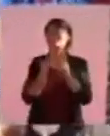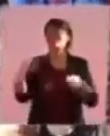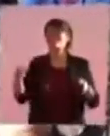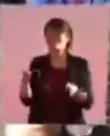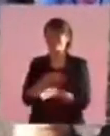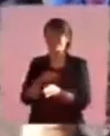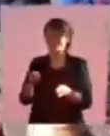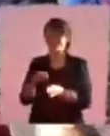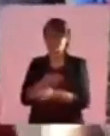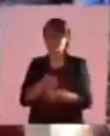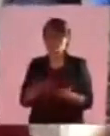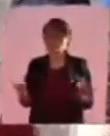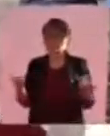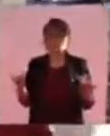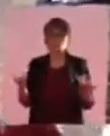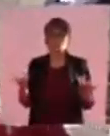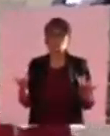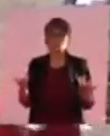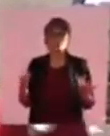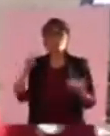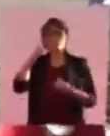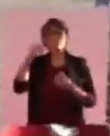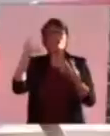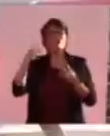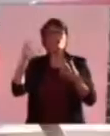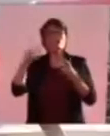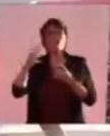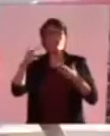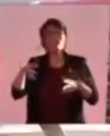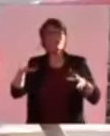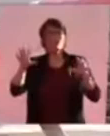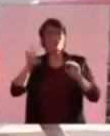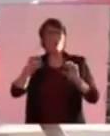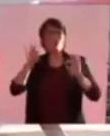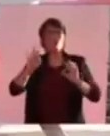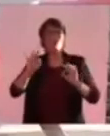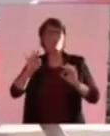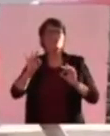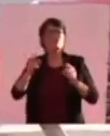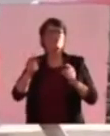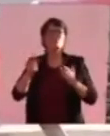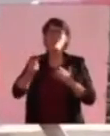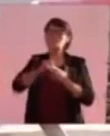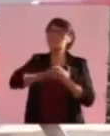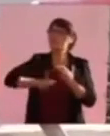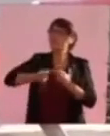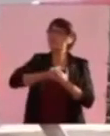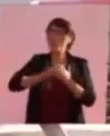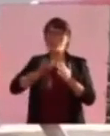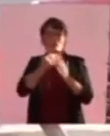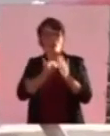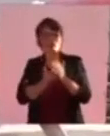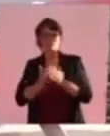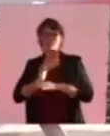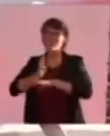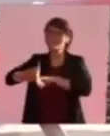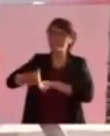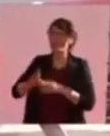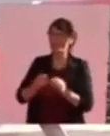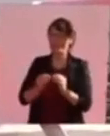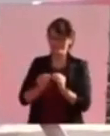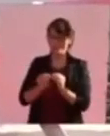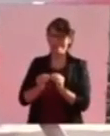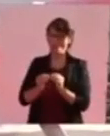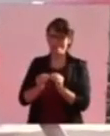di ripensare l'organizzazione dei luoghi della programmazione e dell'intervento occorre far